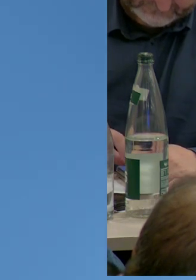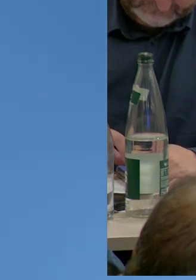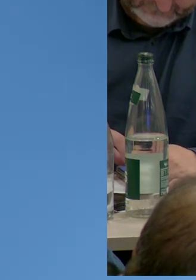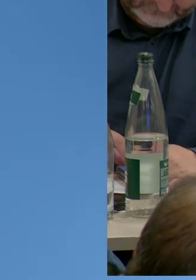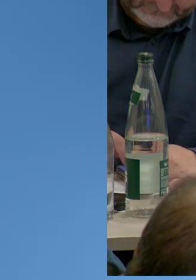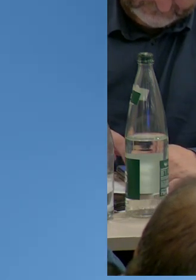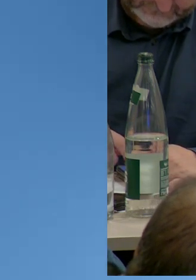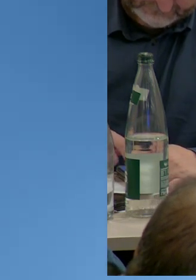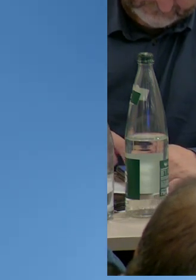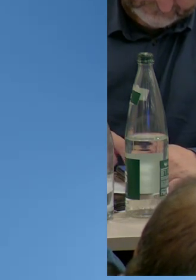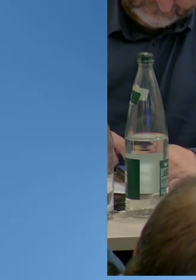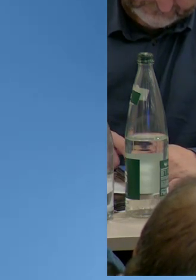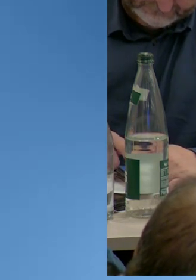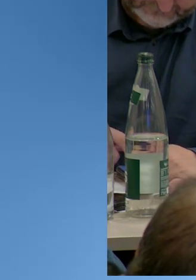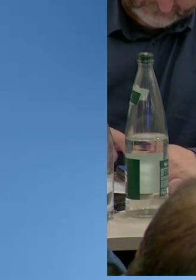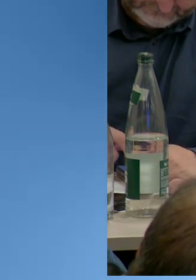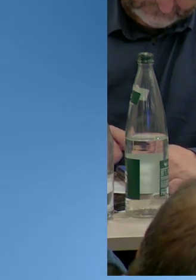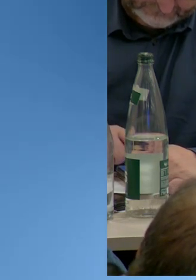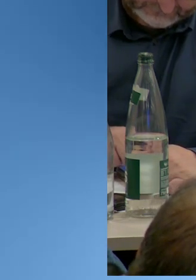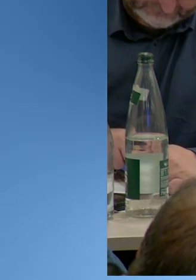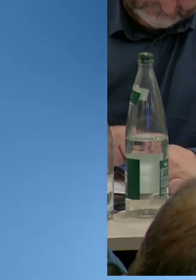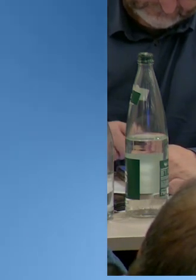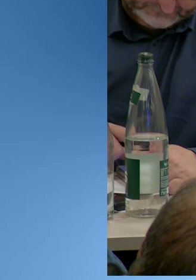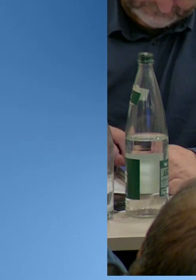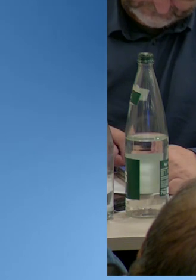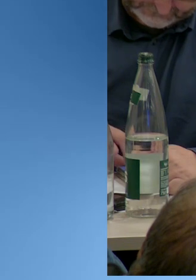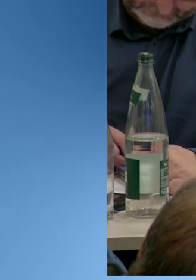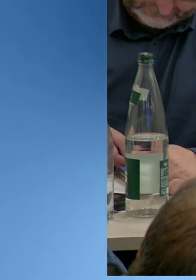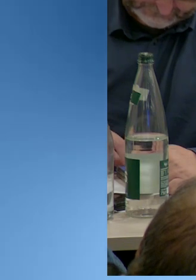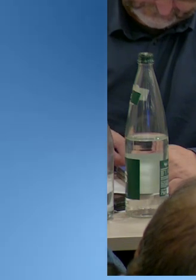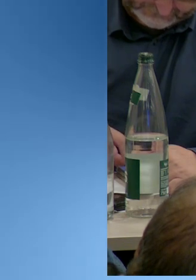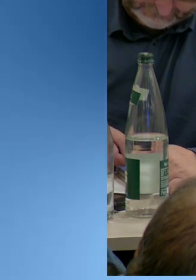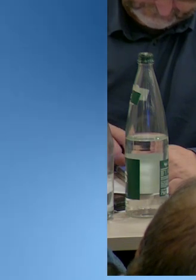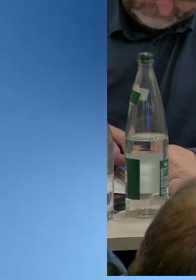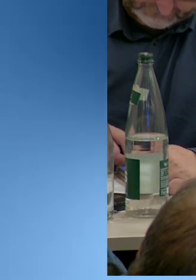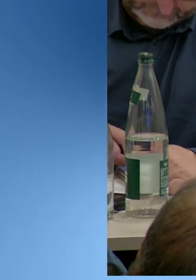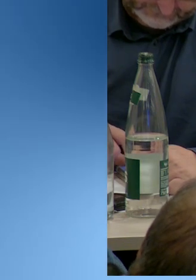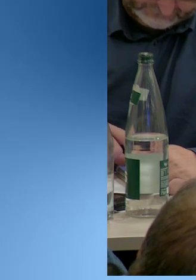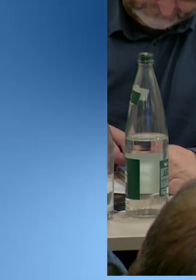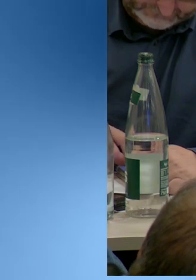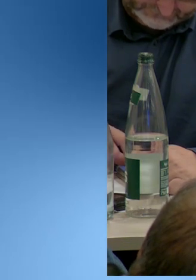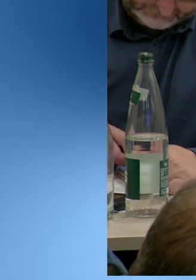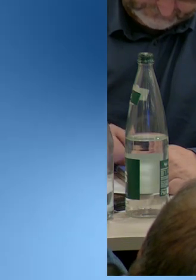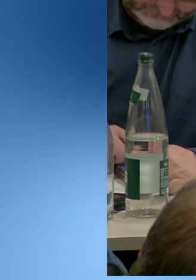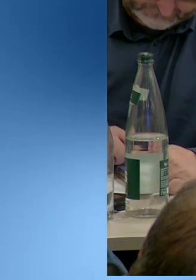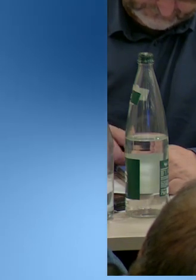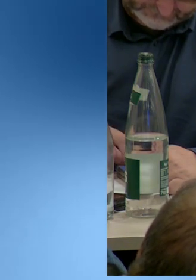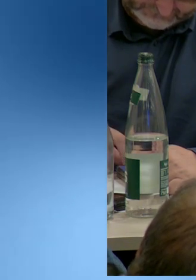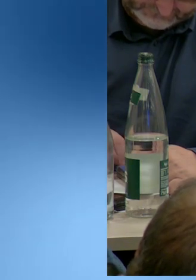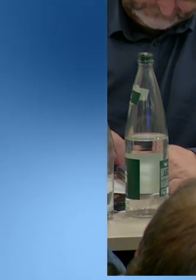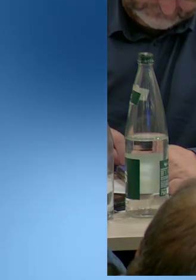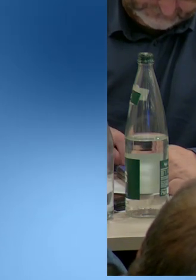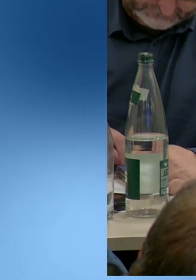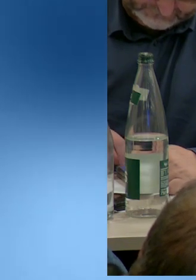a été chassé par une seule chose les coups de kalashnikov début juillet euh et et et quand j'ai dis chassé c'est qu'il n'a été que reporté aux